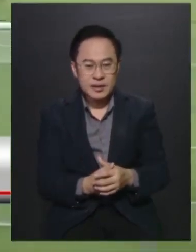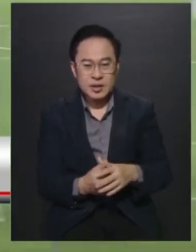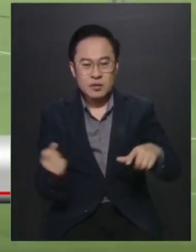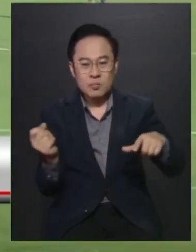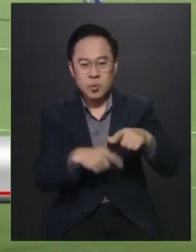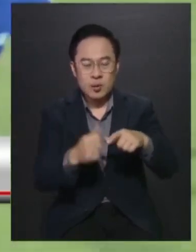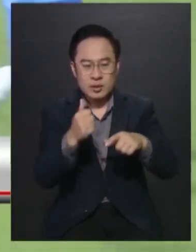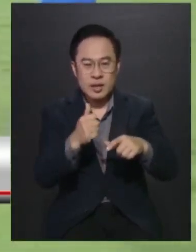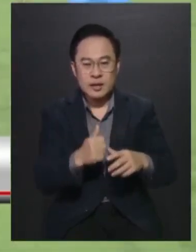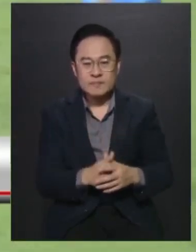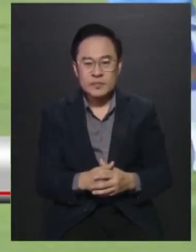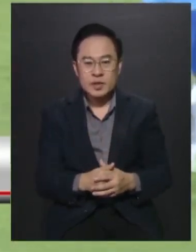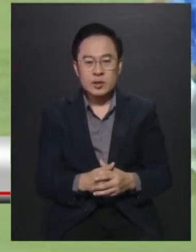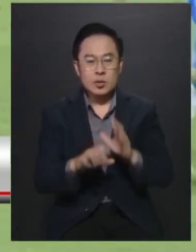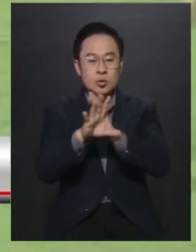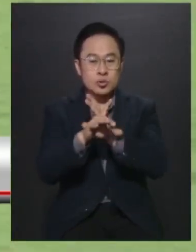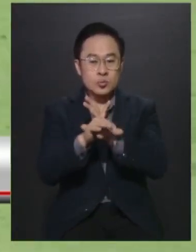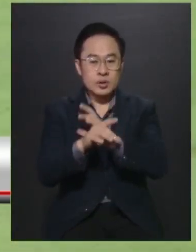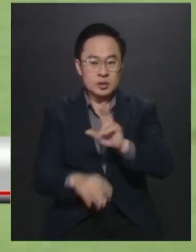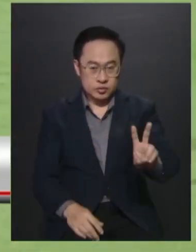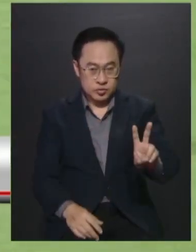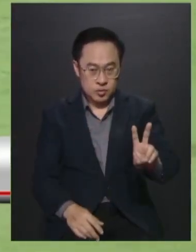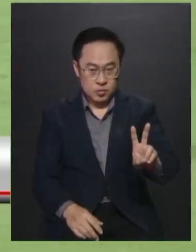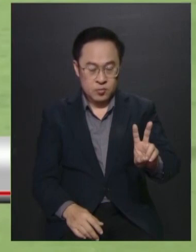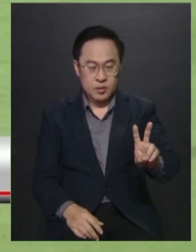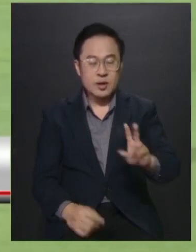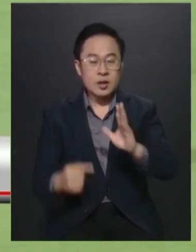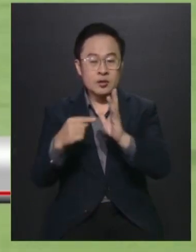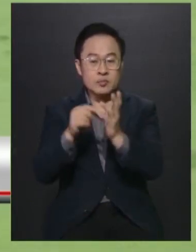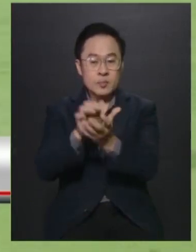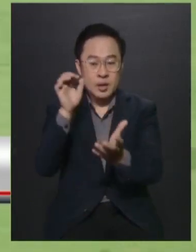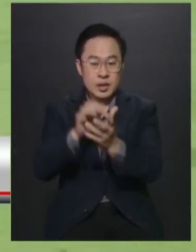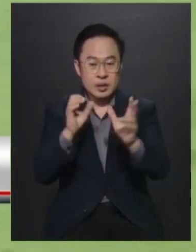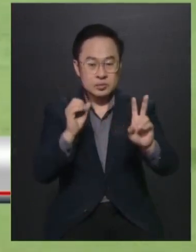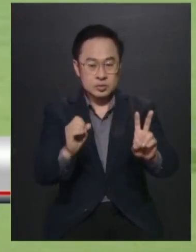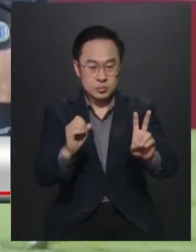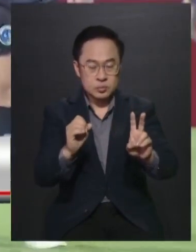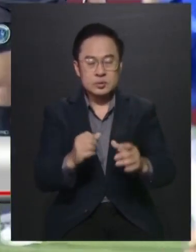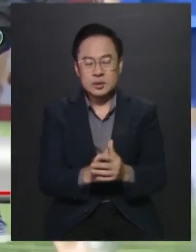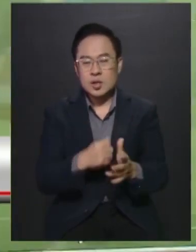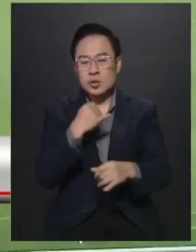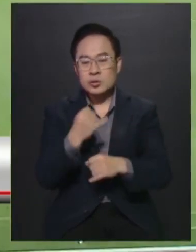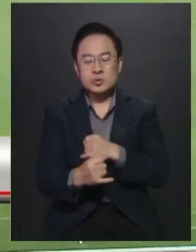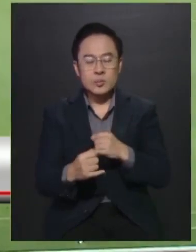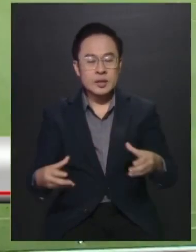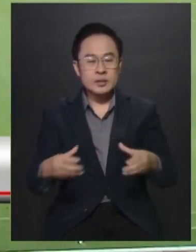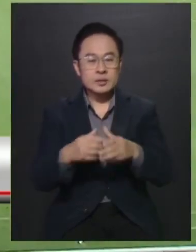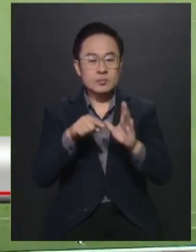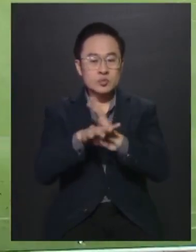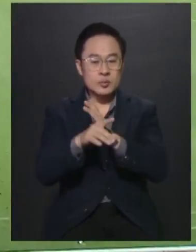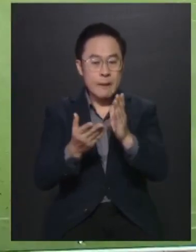แล้วก็ยิงมุมแคบเข้าไปทำให้จบเกมครับชลบุรี FC ก็เปิดบ้านชนะสมุทรปราการซิตี้ไป2-0